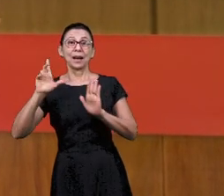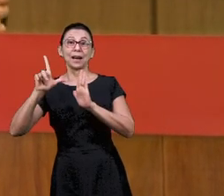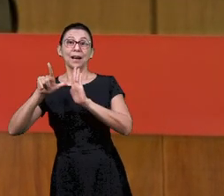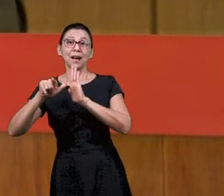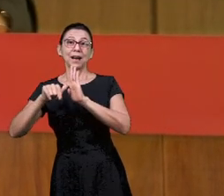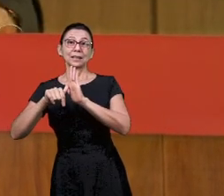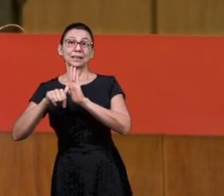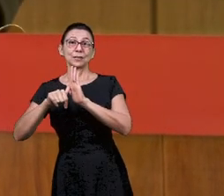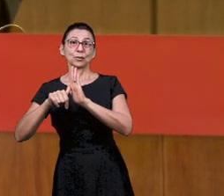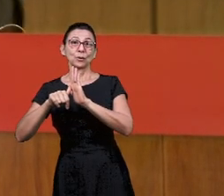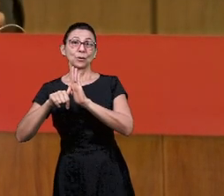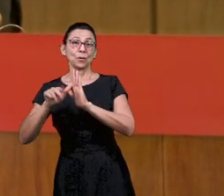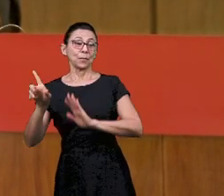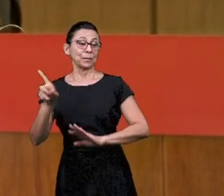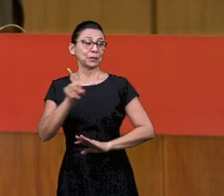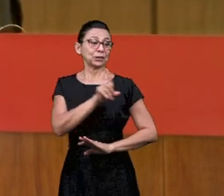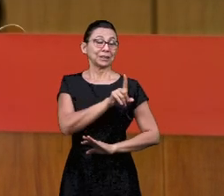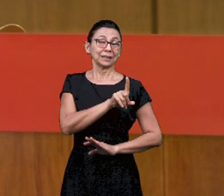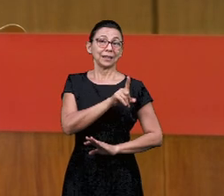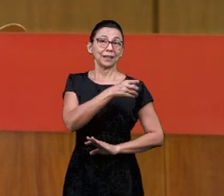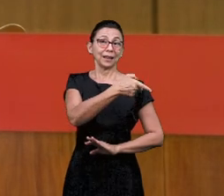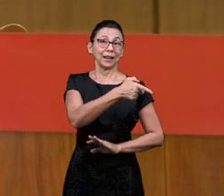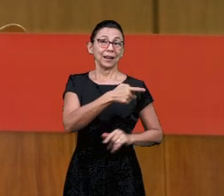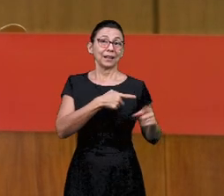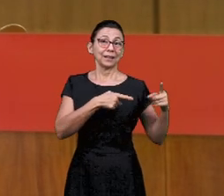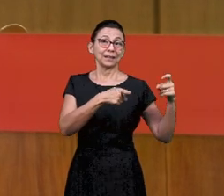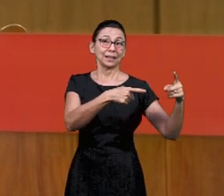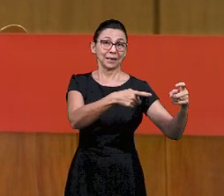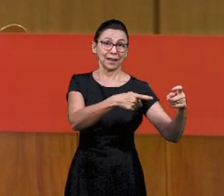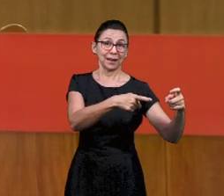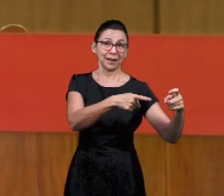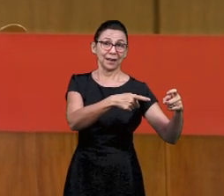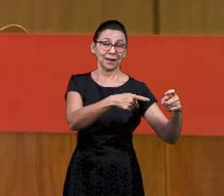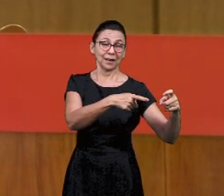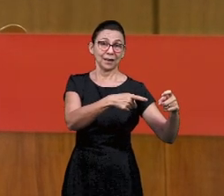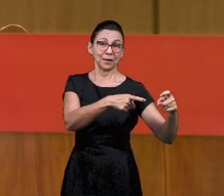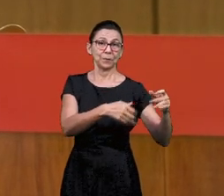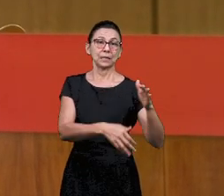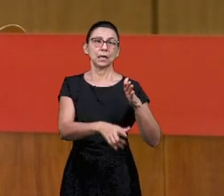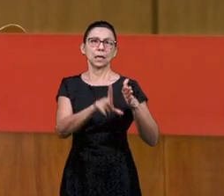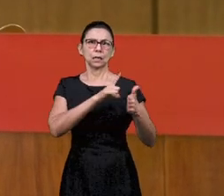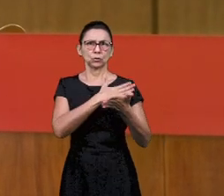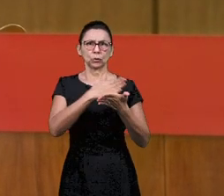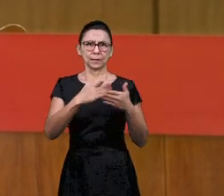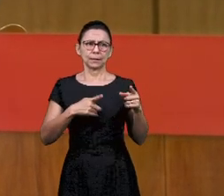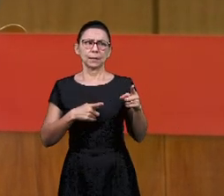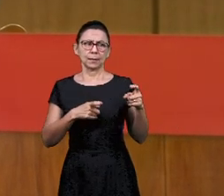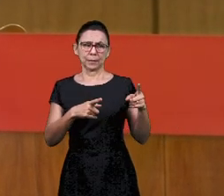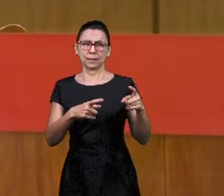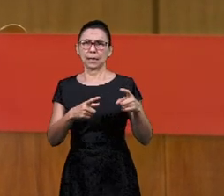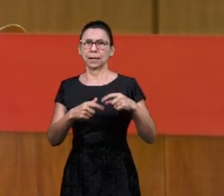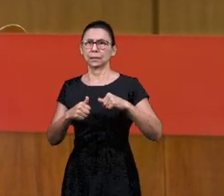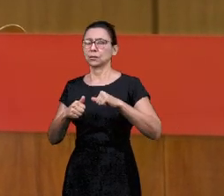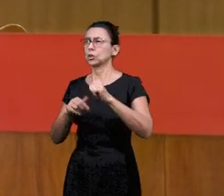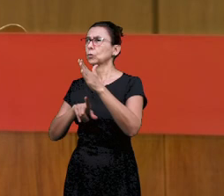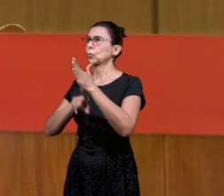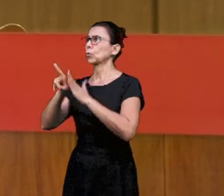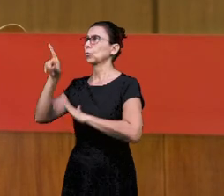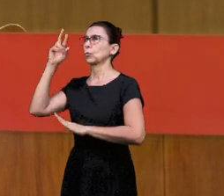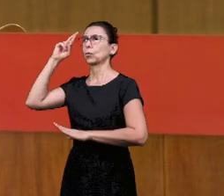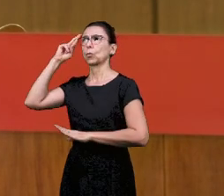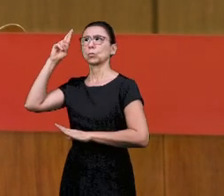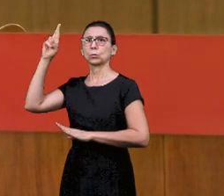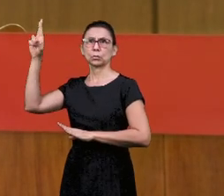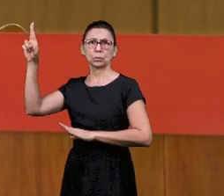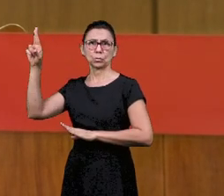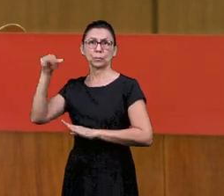il a pris du retard parce qu'il n'avait pas la guerre ni bataille sans aller devant le Seigneur. Il fallait aller devant l'autel parce que tout